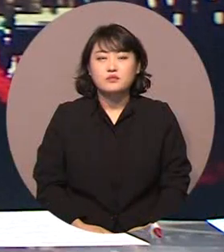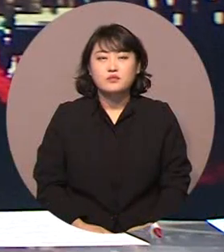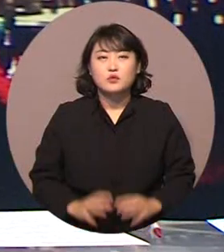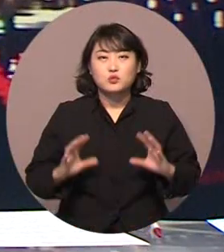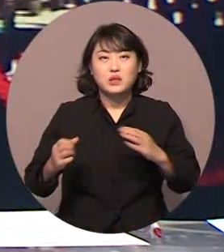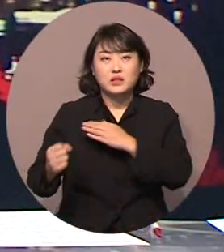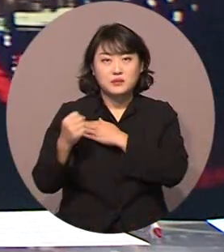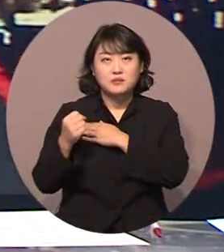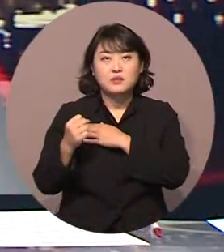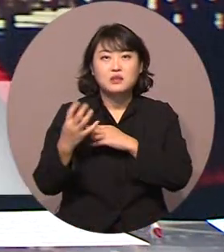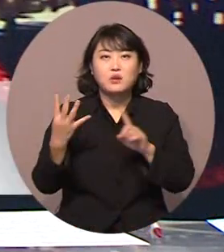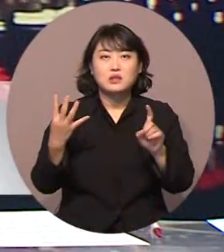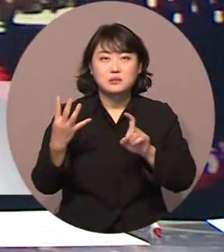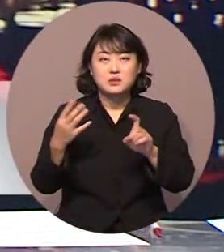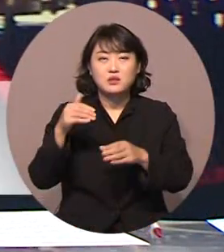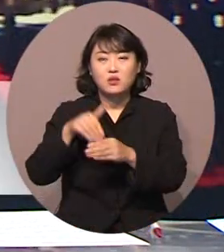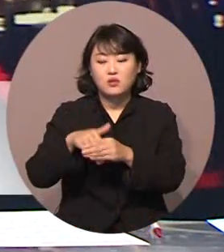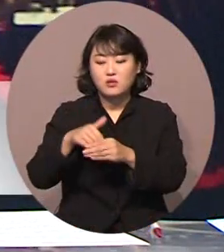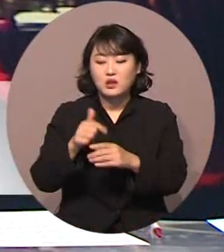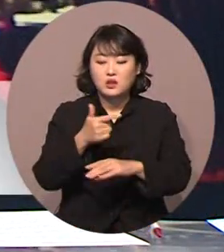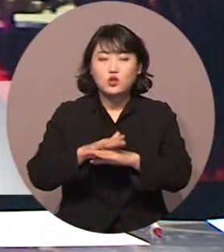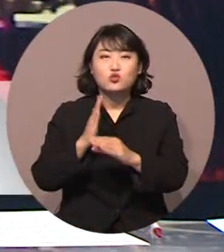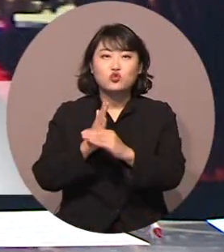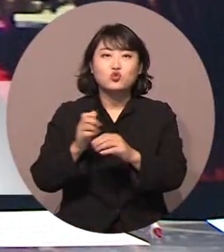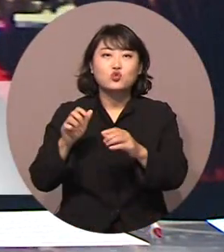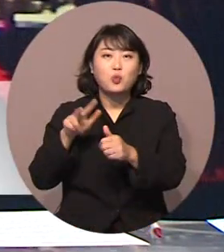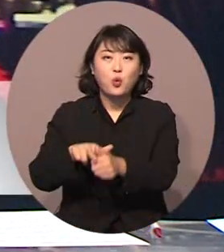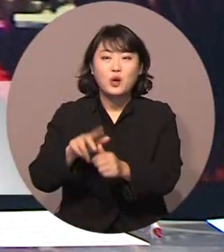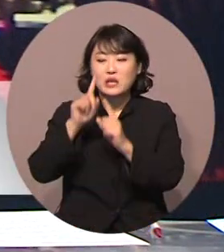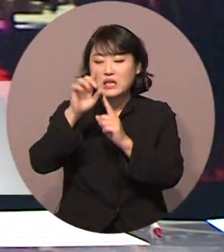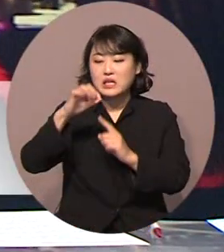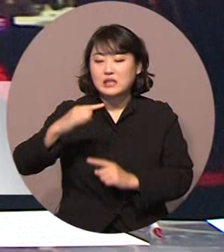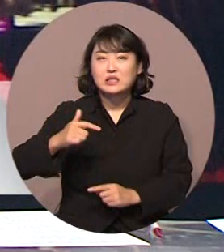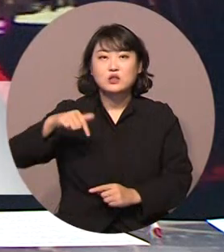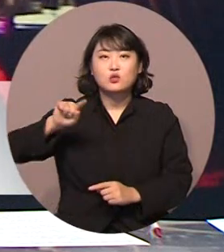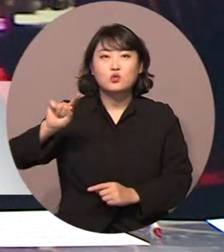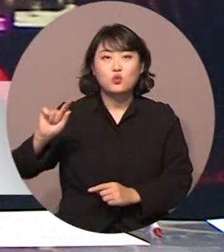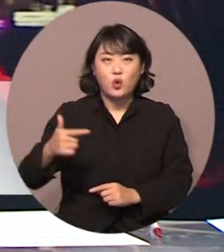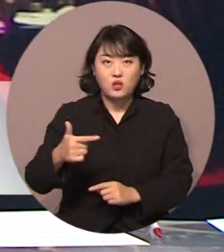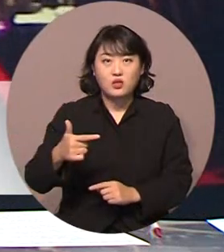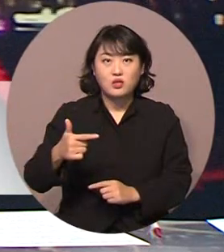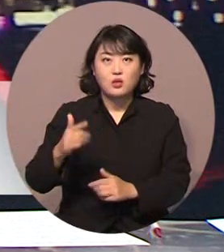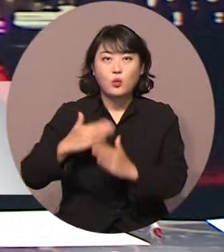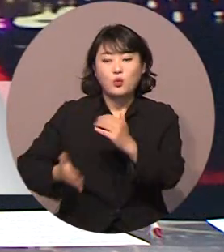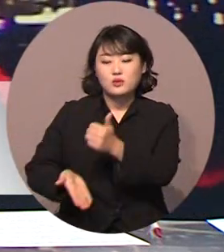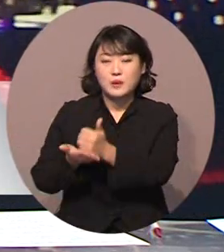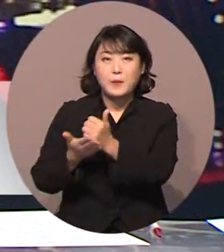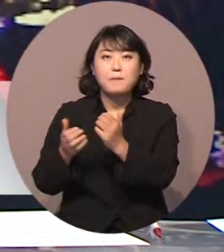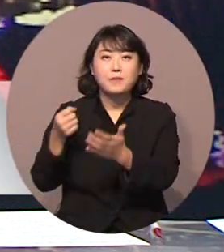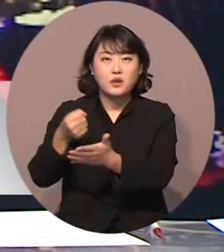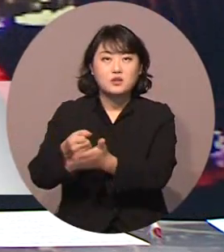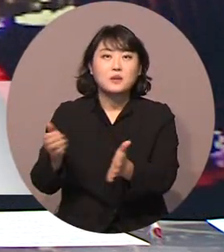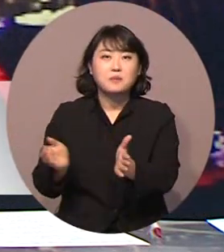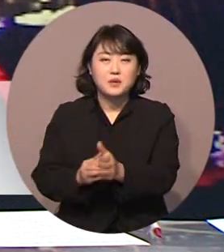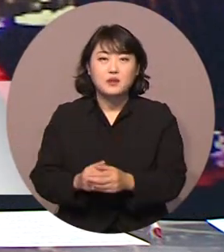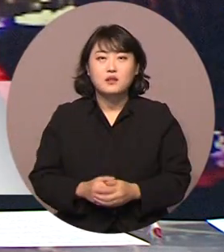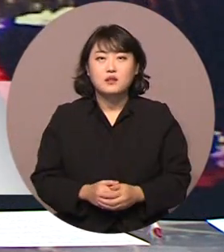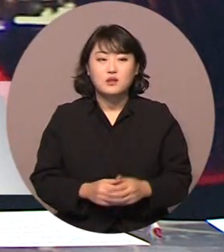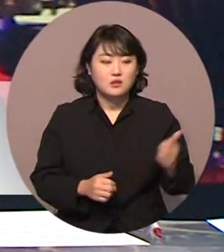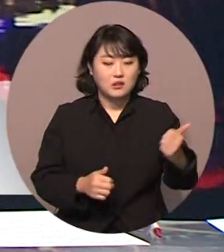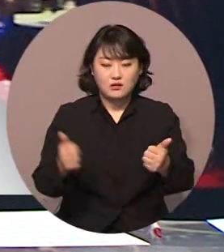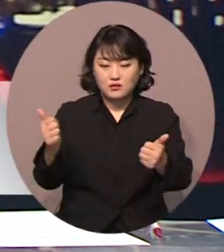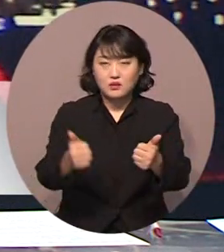국민의 힘이 410 총선 대전 중구 후보로 이은권 대전시당 위원장을 공천해 거대 양단의 총선